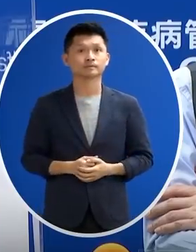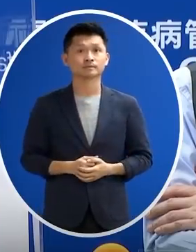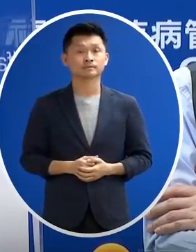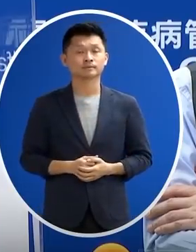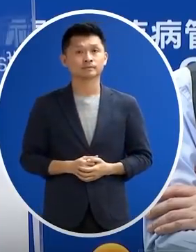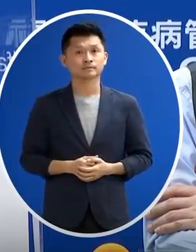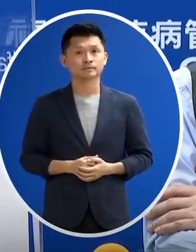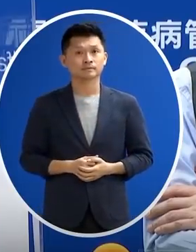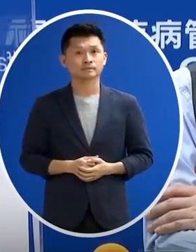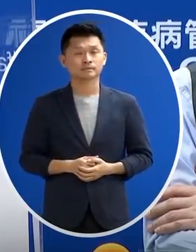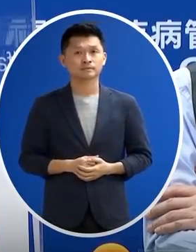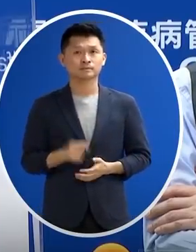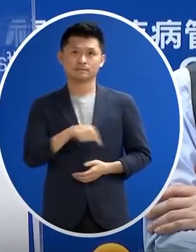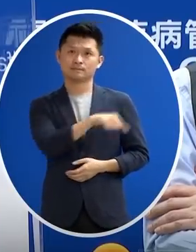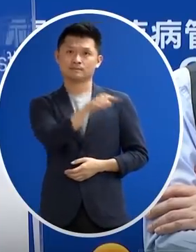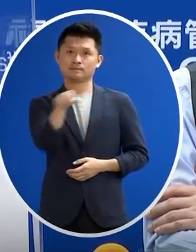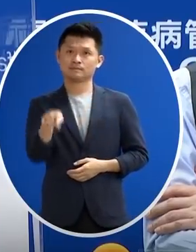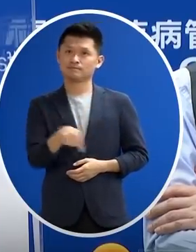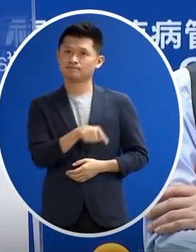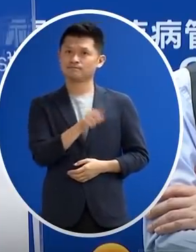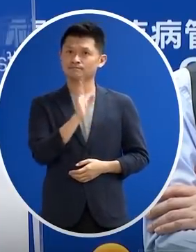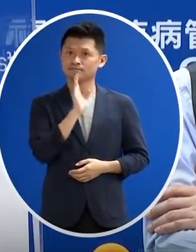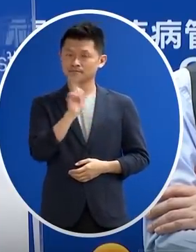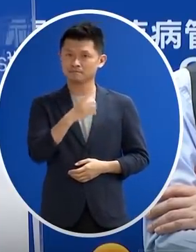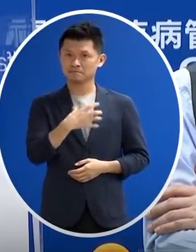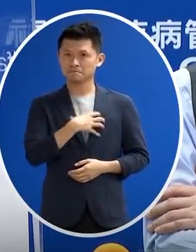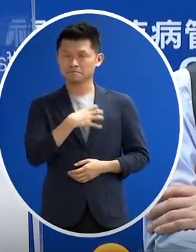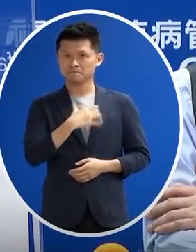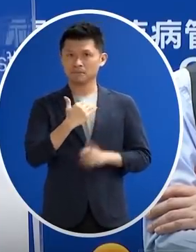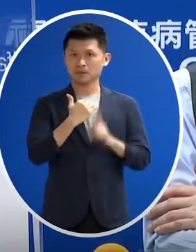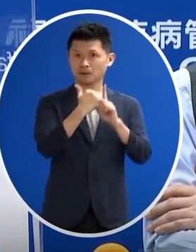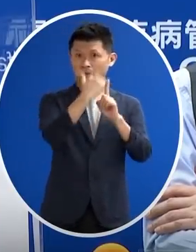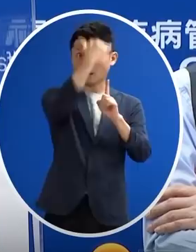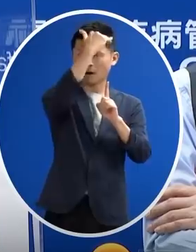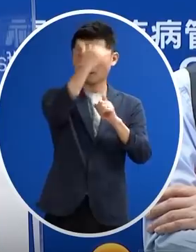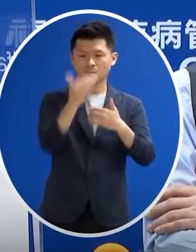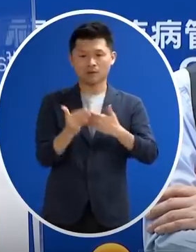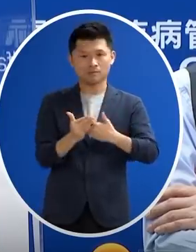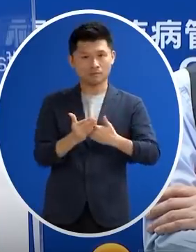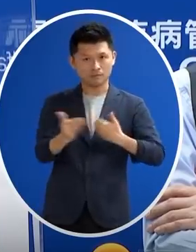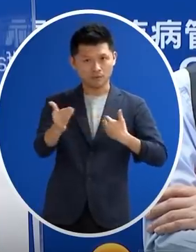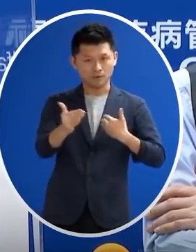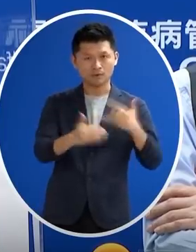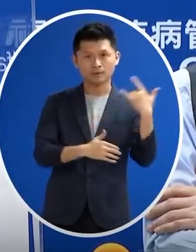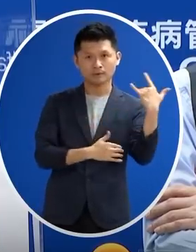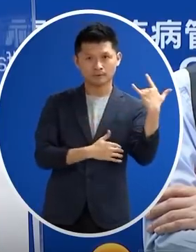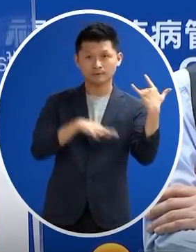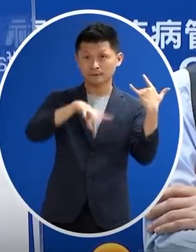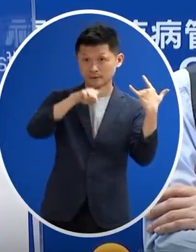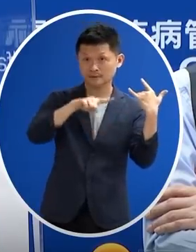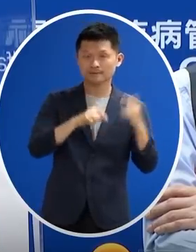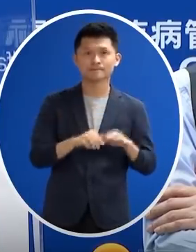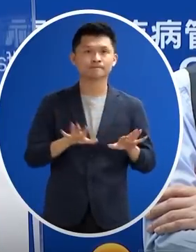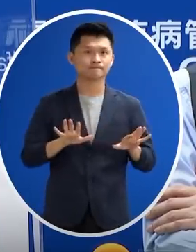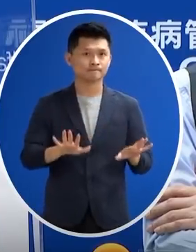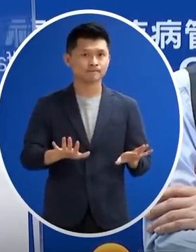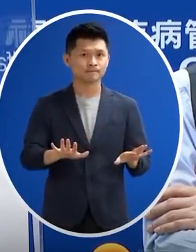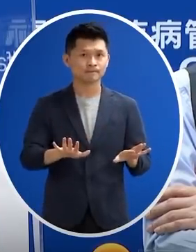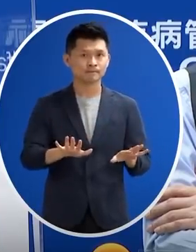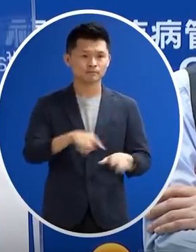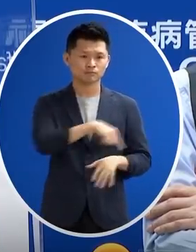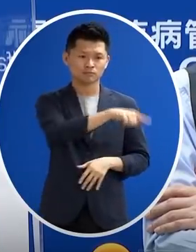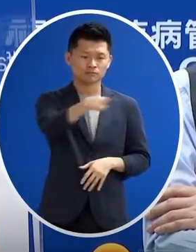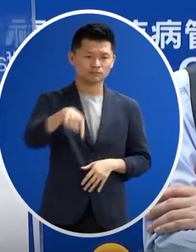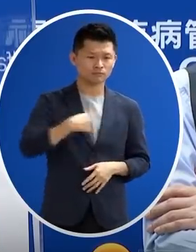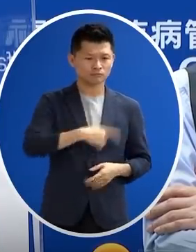个大概可能因为它是一个在高风险那时候我们把它隔离开的哈，那虽然现在目前还没有任何的一个